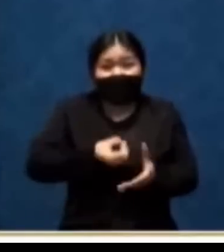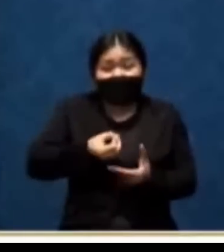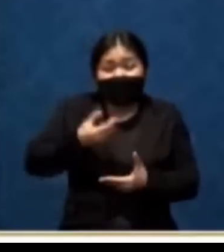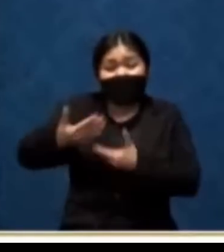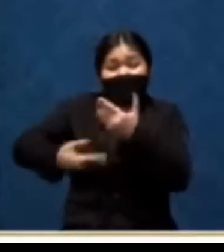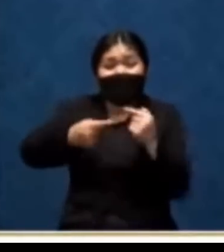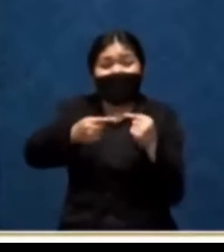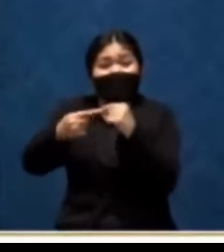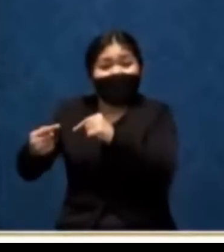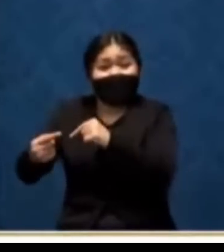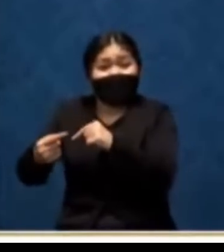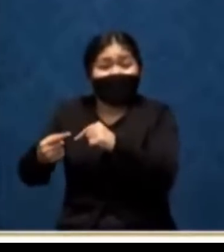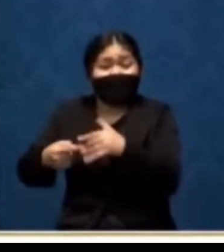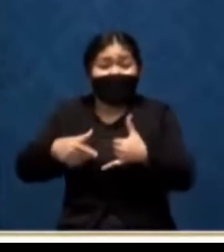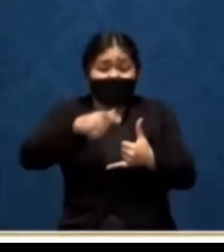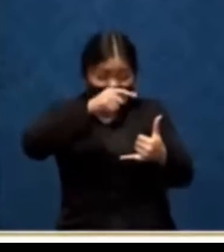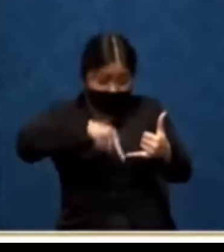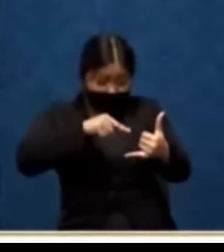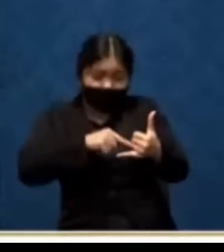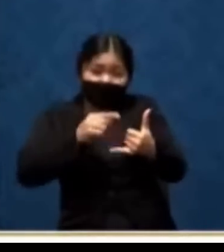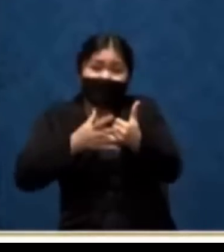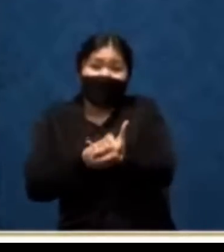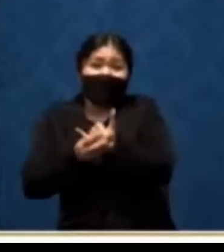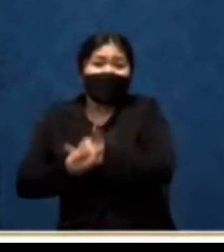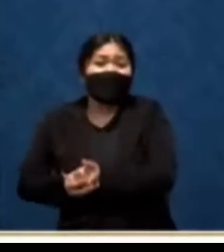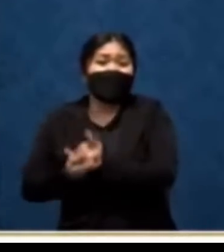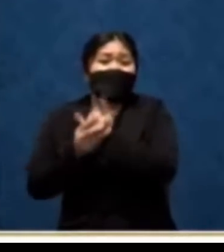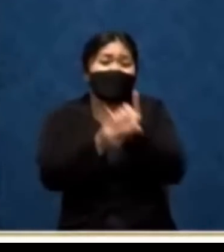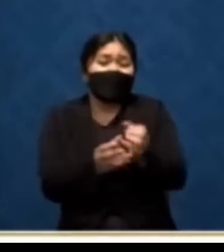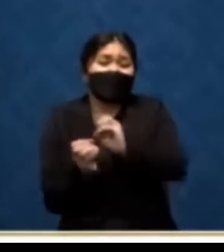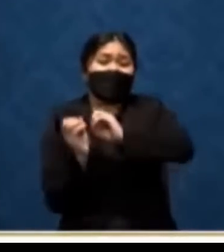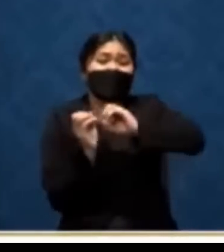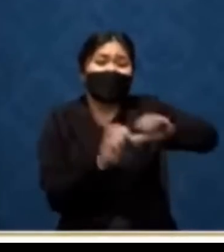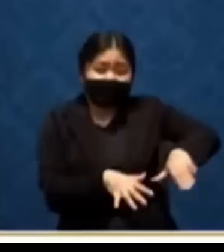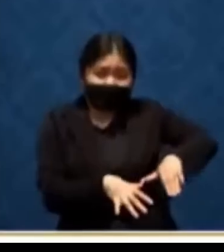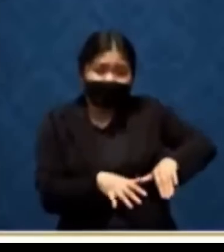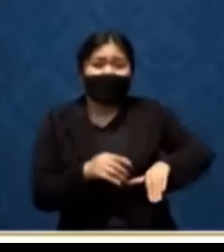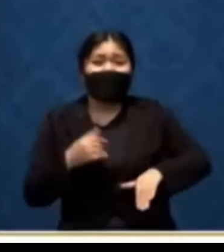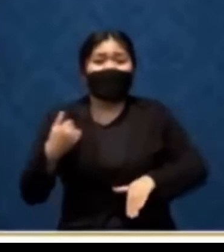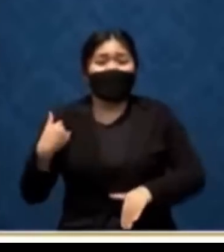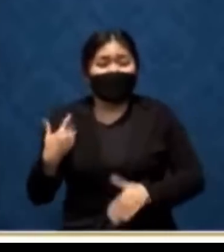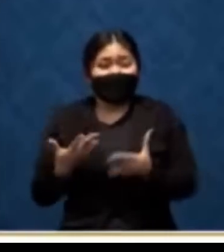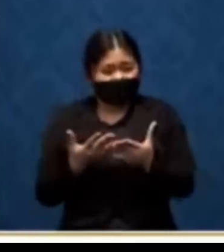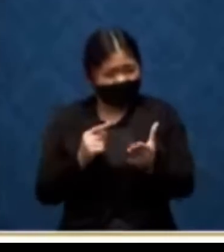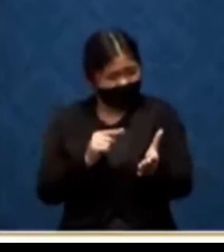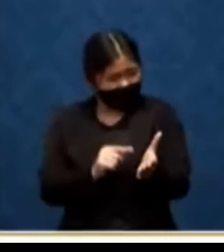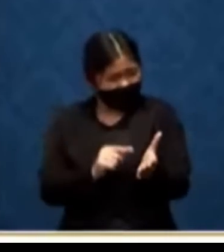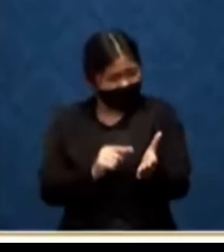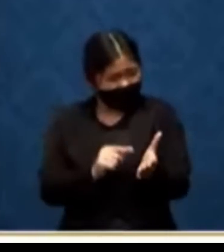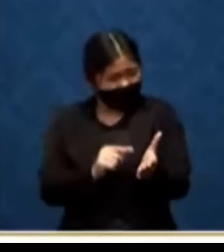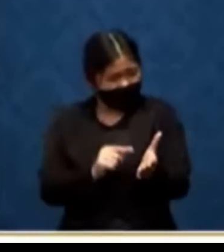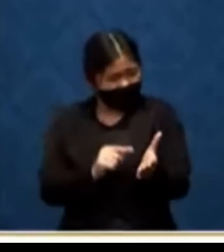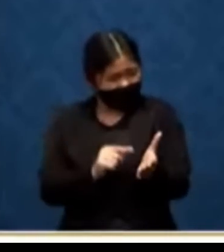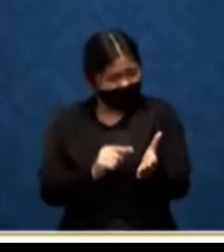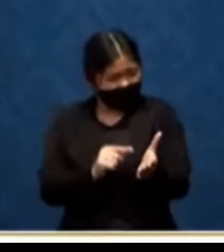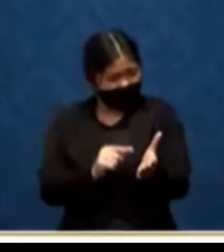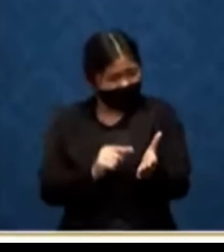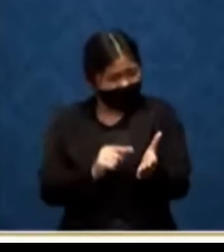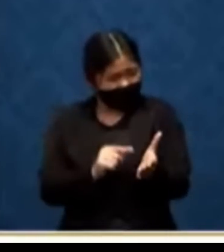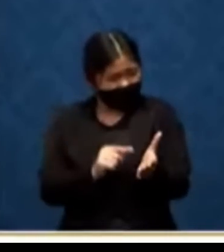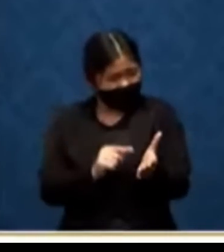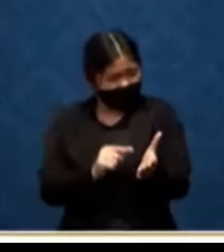งนี่คือนรกบนดินที่เข้ามาประชิดชายแดนไทยที่ผ่านมาเราไม่เคย